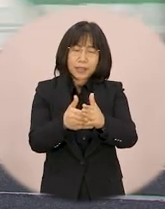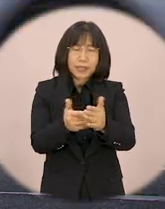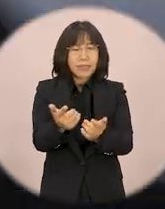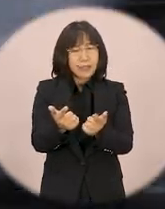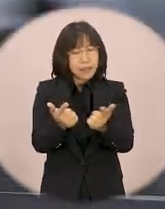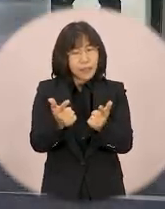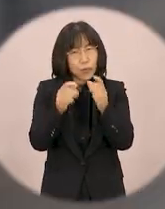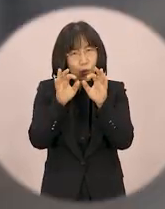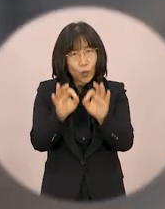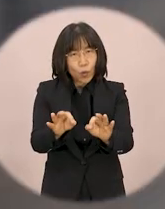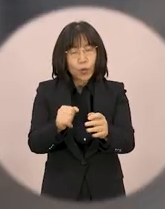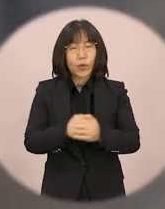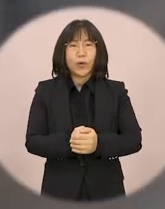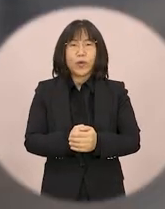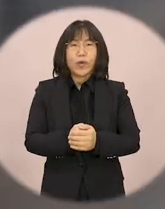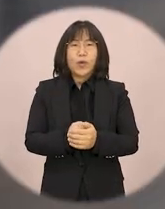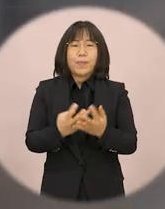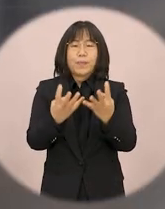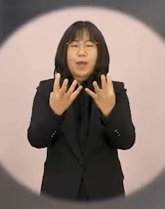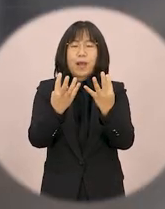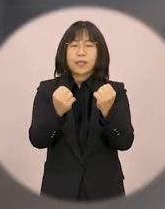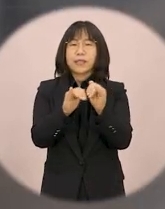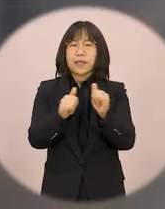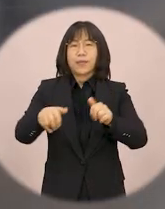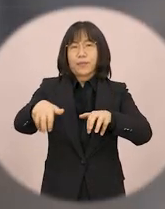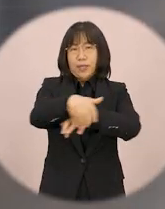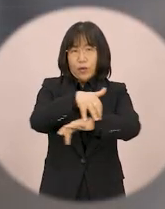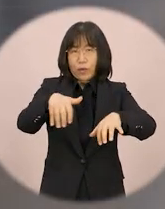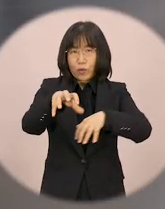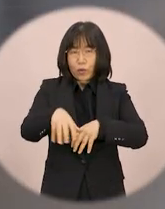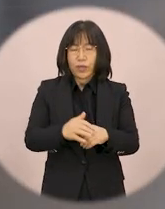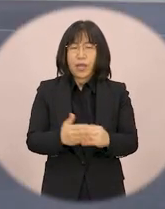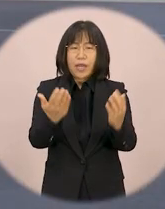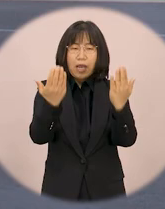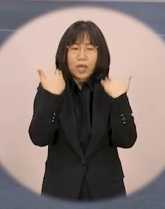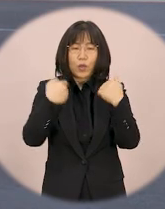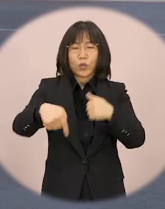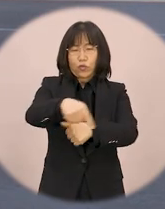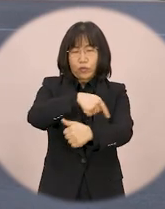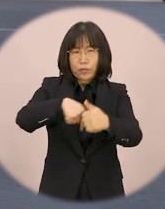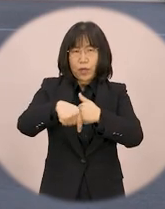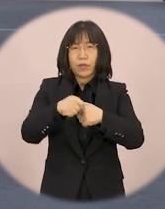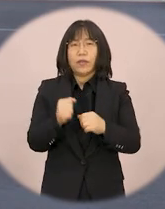의자를 이달 말까지 시범 운영한 뒤 환승 인구가 많은 정류장,